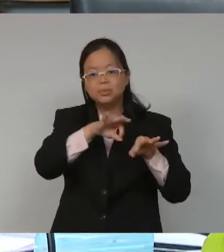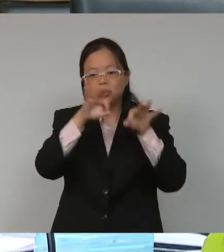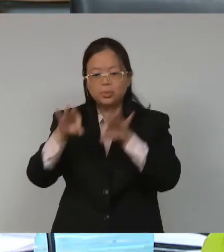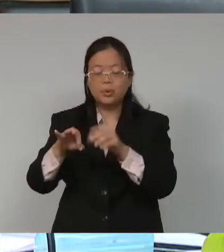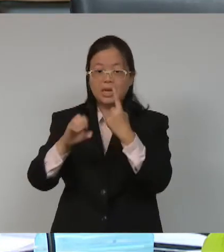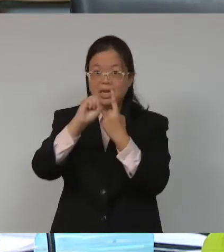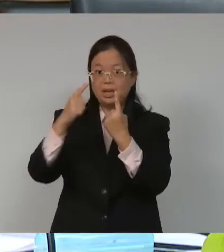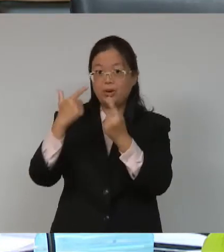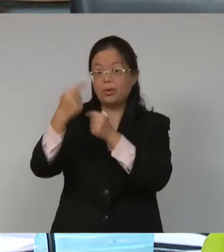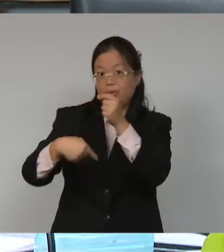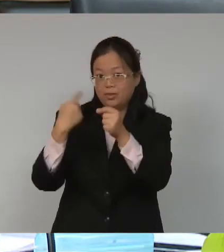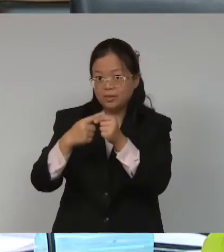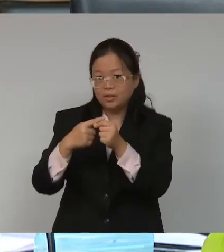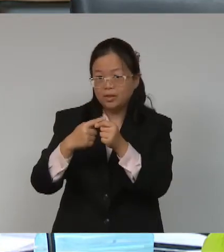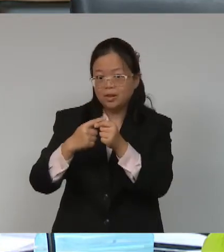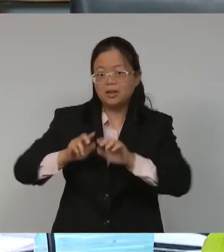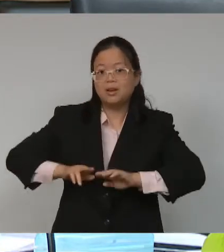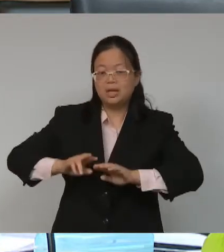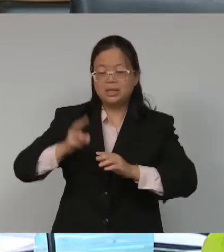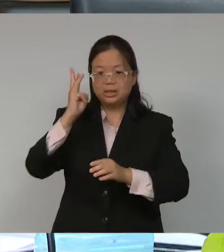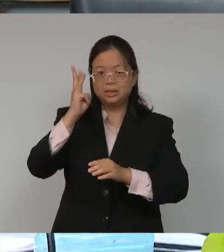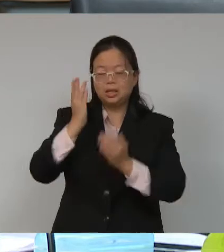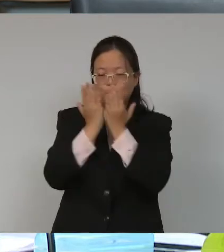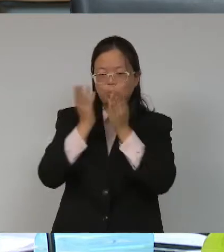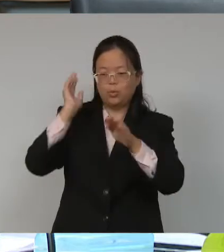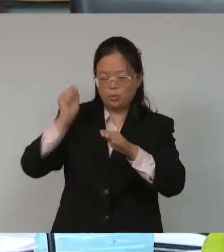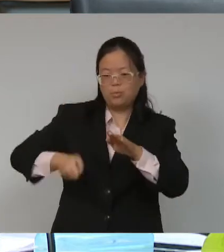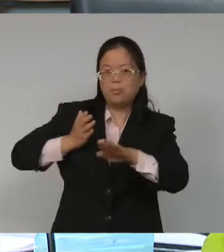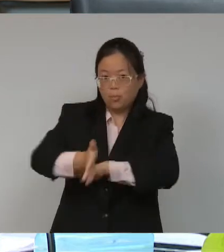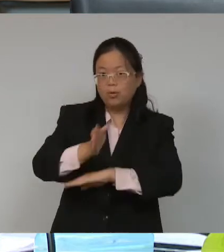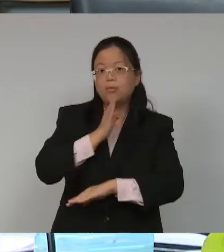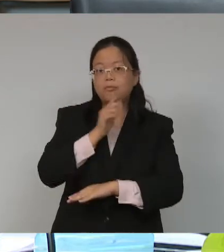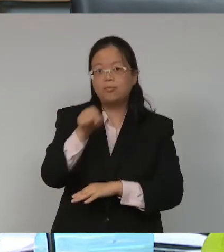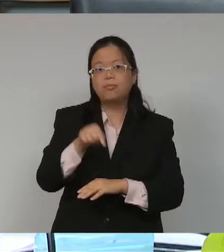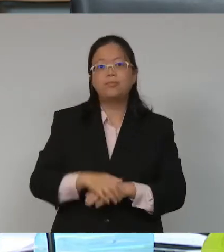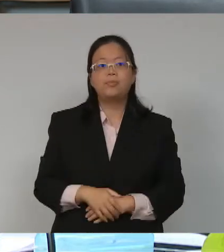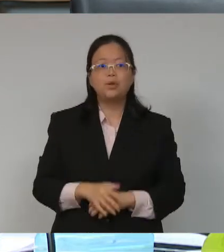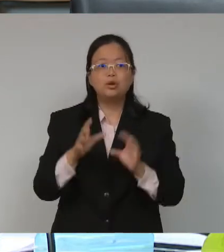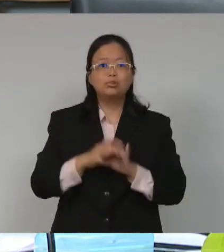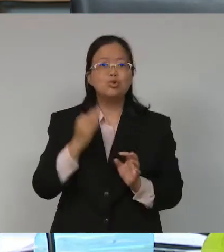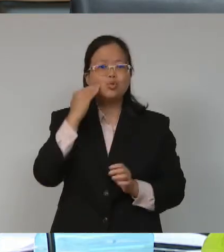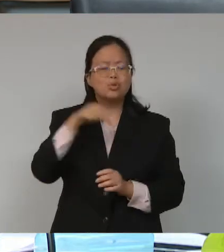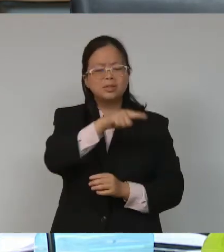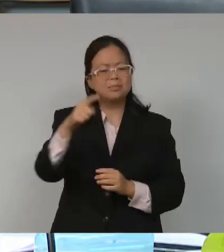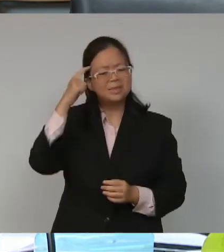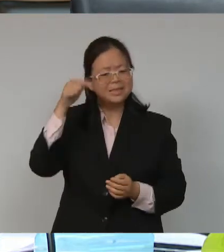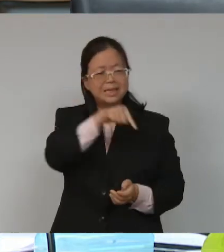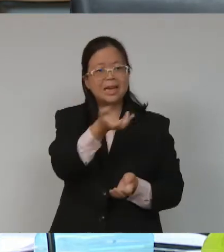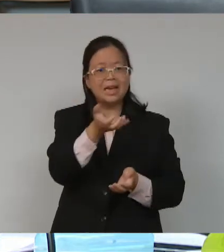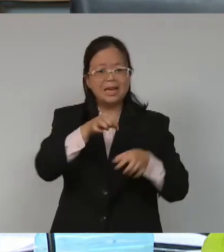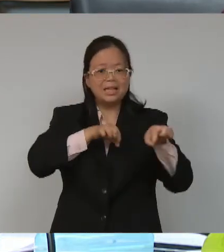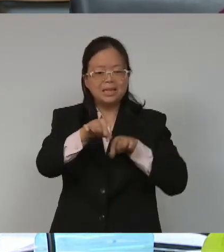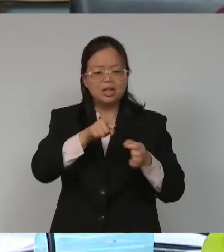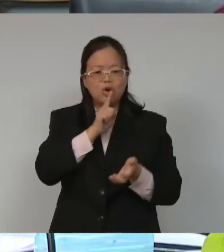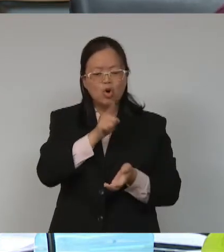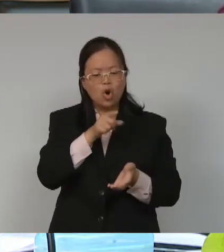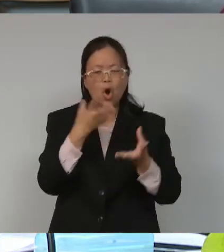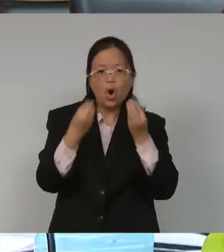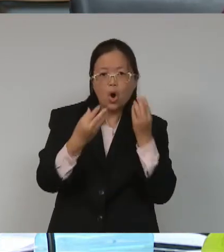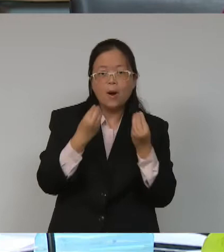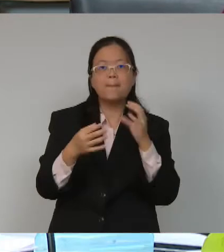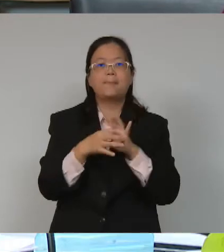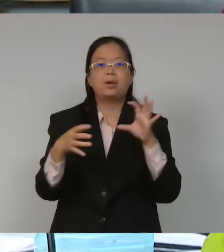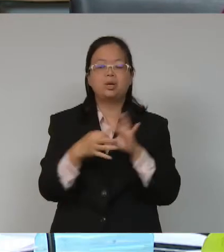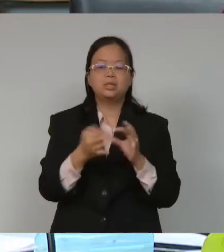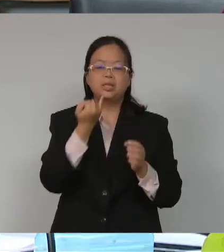的时点啊确实是落在106年。所以他说按照民进党，当然如果大家觉得还不太周围，应该加上一个立法院民进党